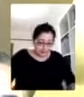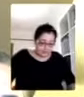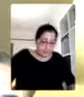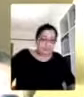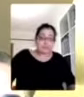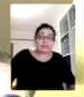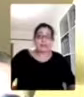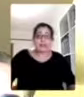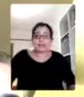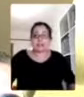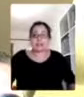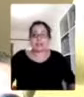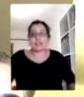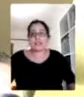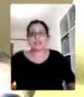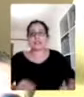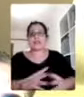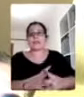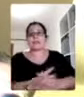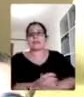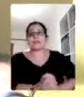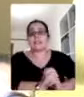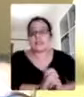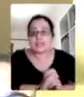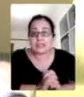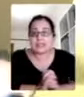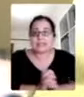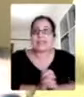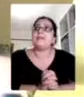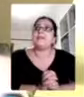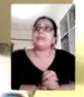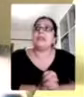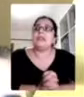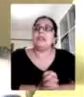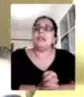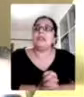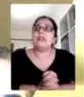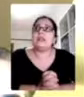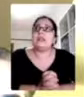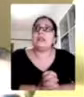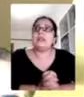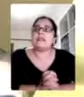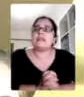Fakat benim sevgili kardeşim vakti zamanında Kıbrıs'tan gelirken